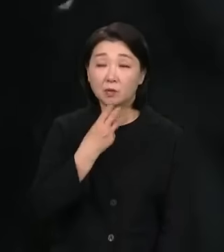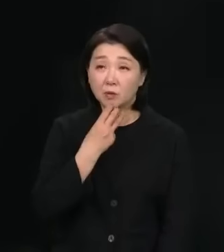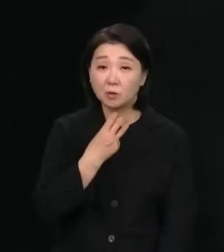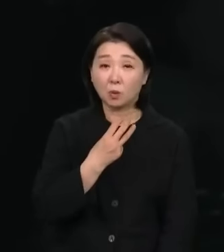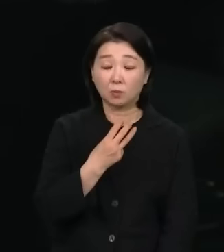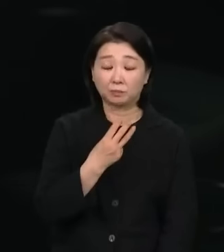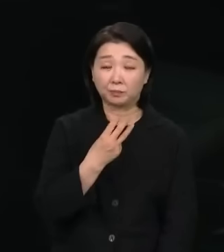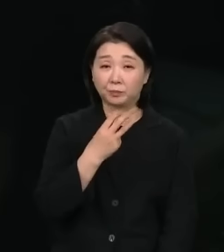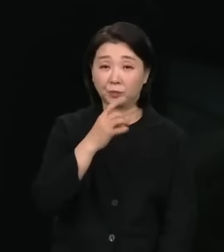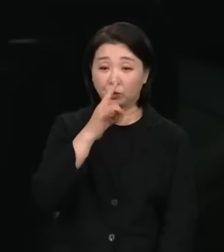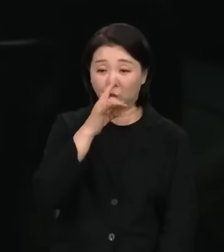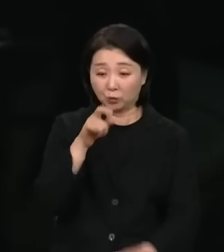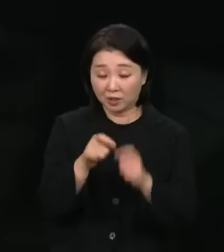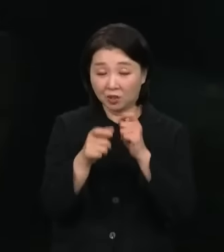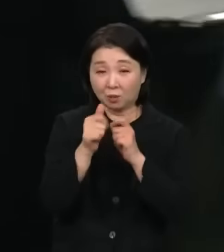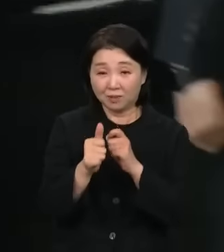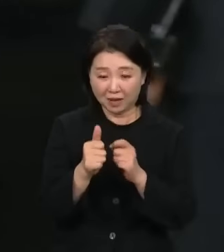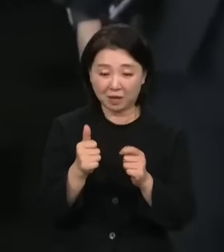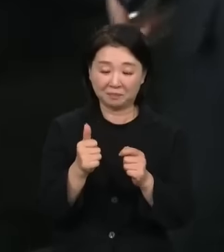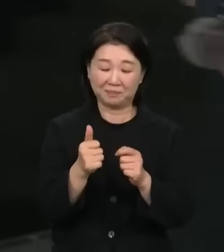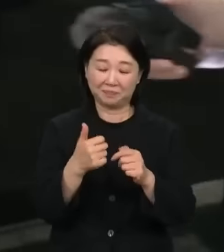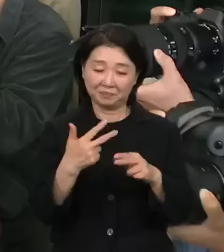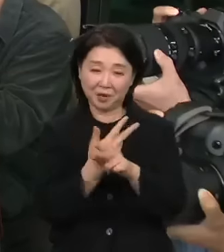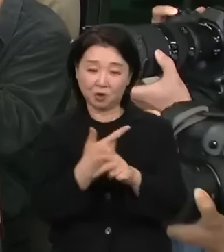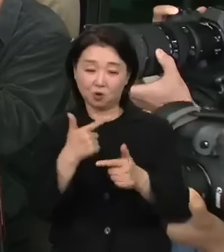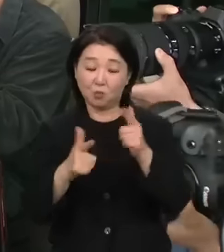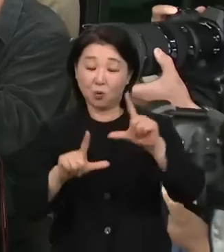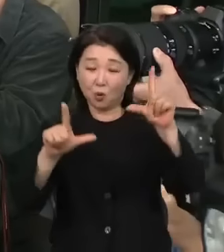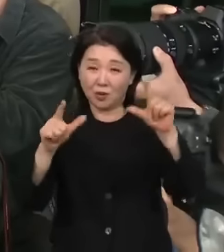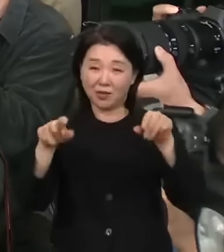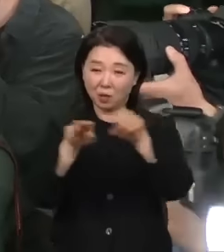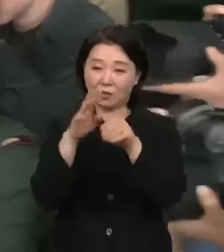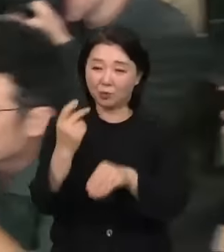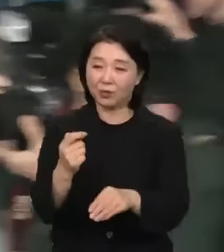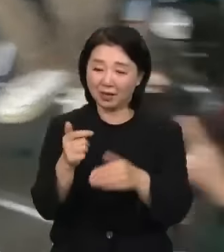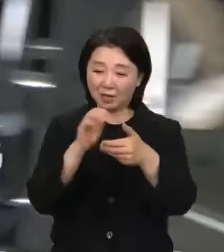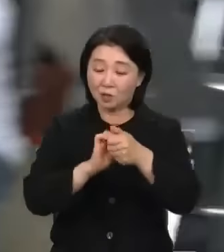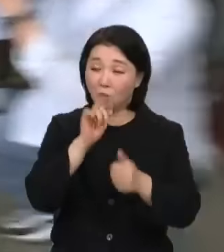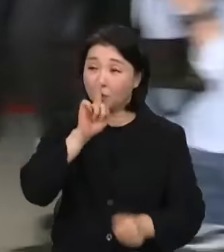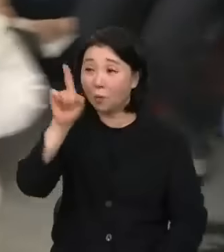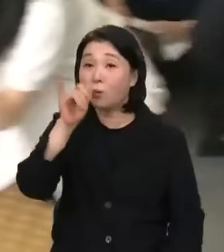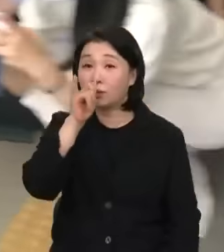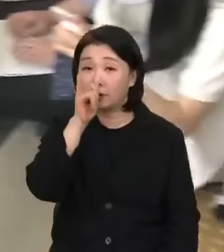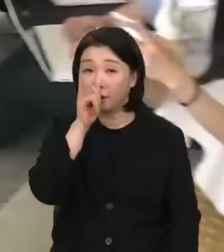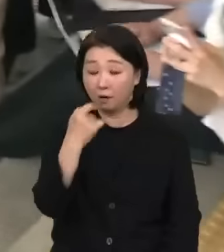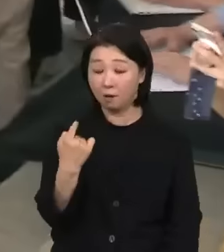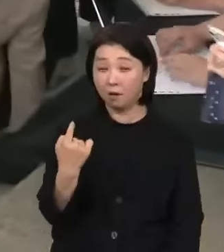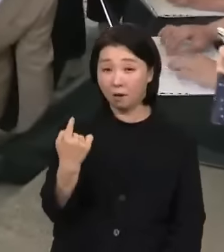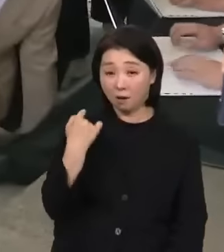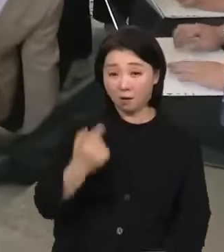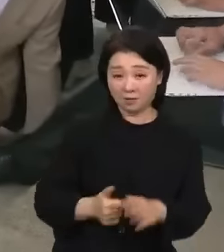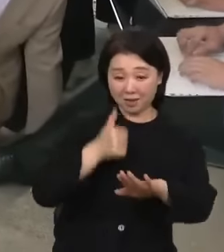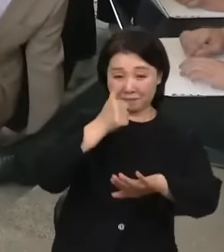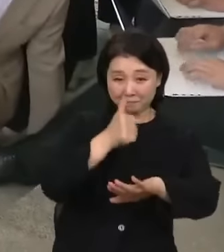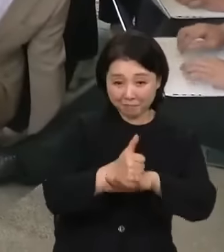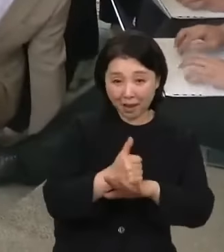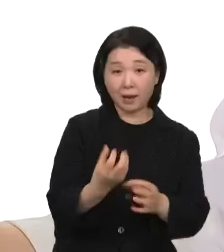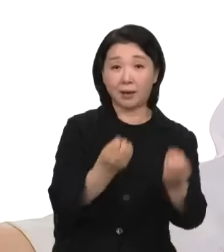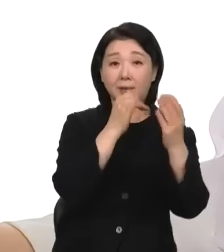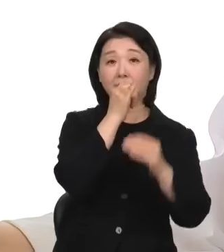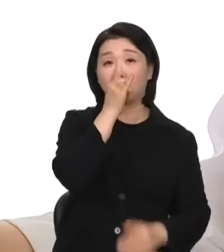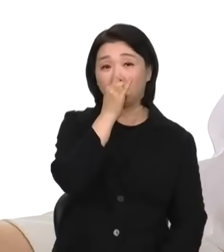서울중앙지검장은 매주 목요일 검찰총장에게 정기 보고를 합니다. 어제 이창수 신임 서울중앙지검장의 취임식이